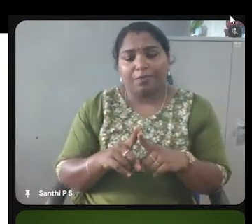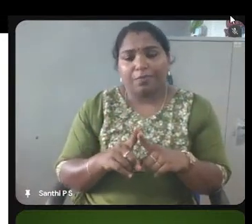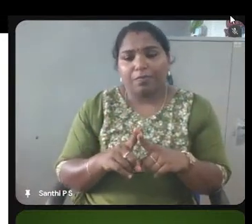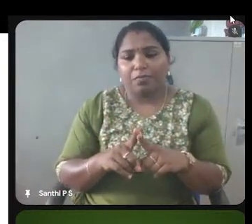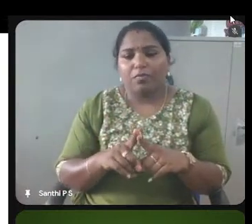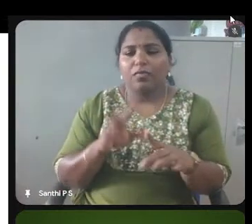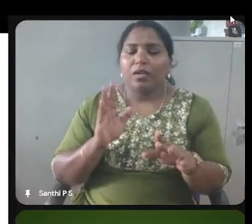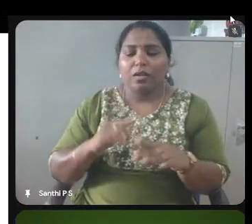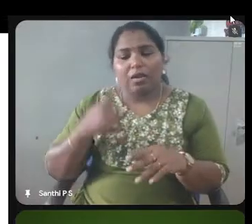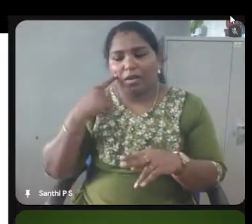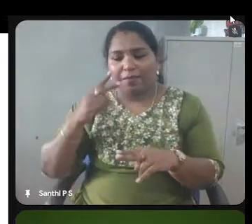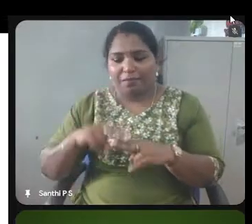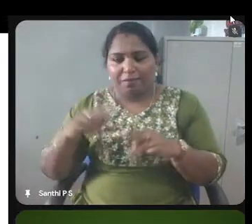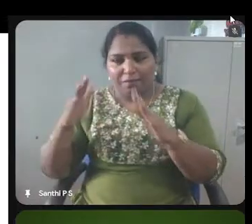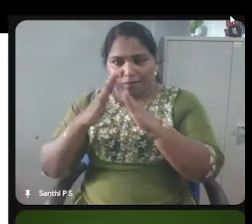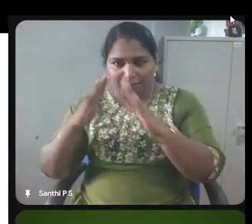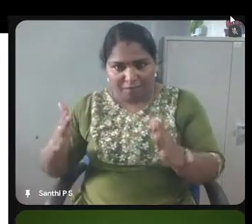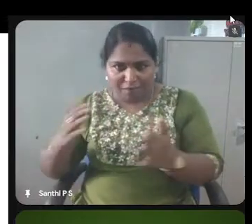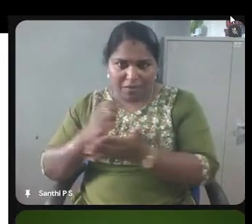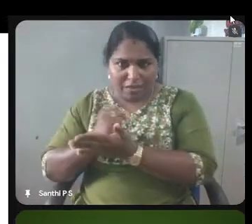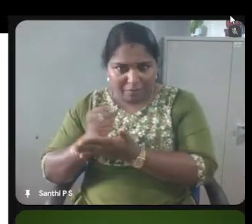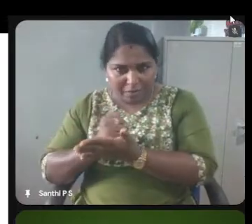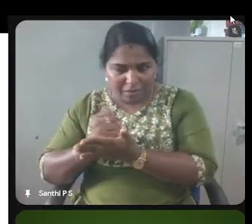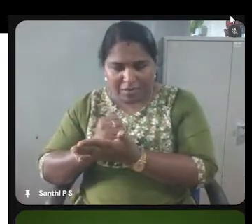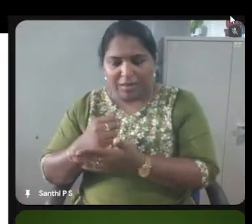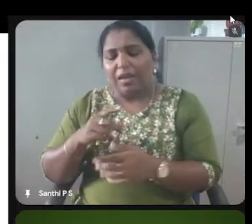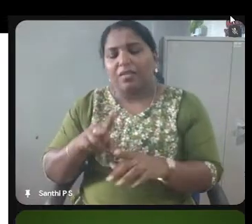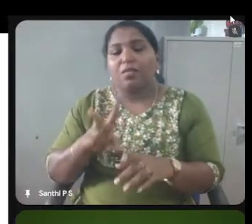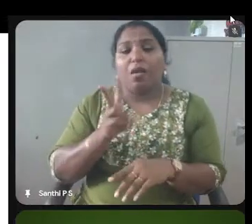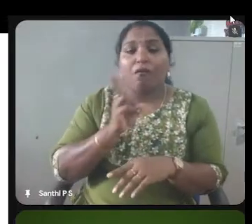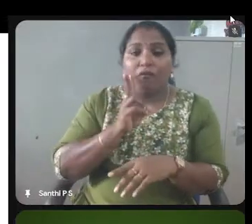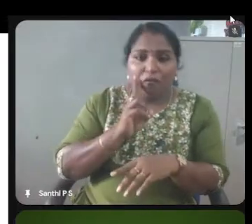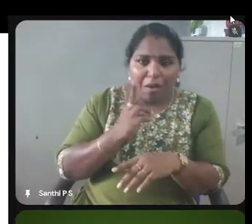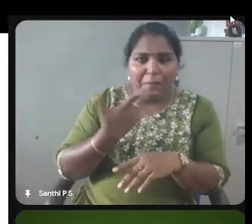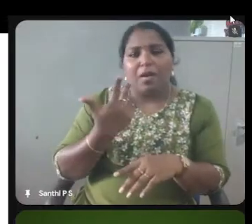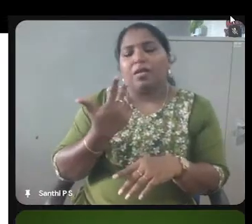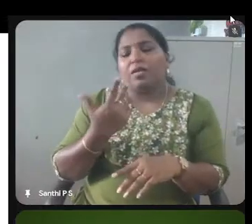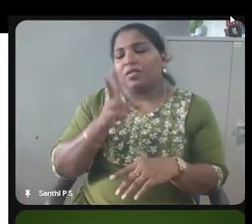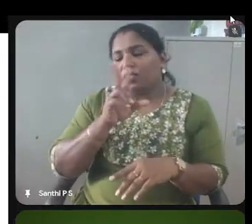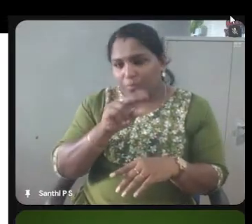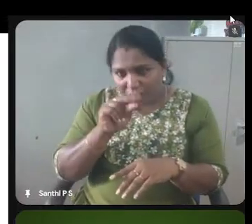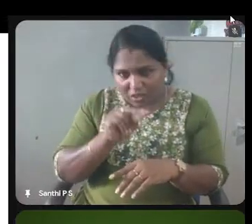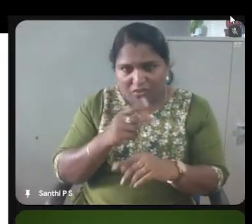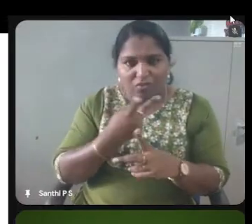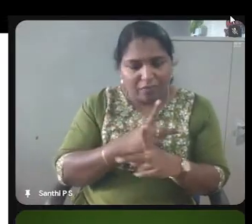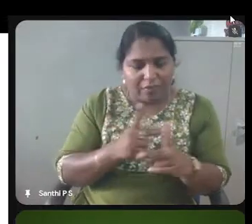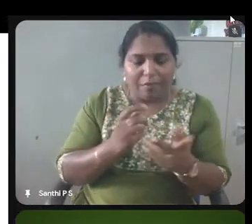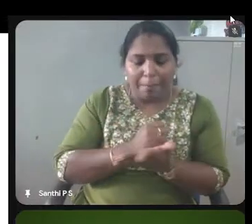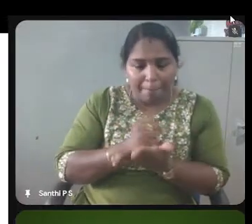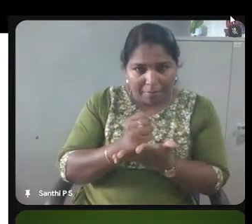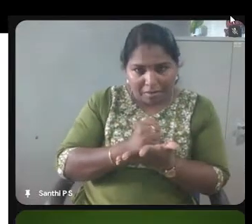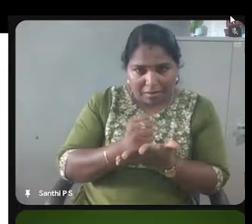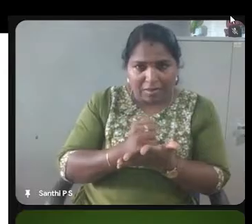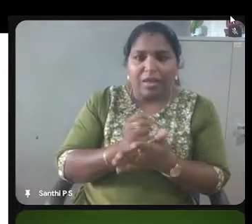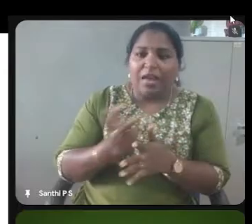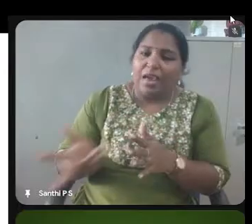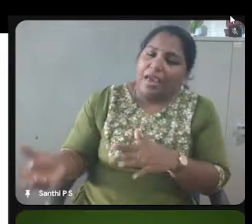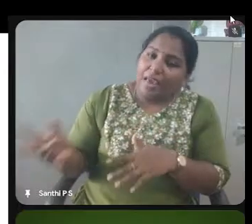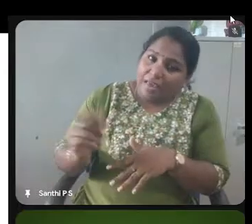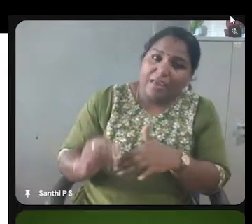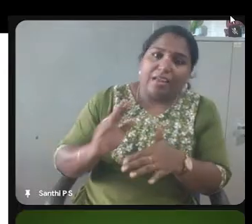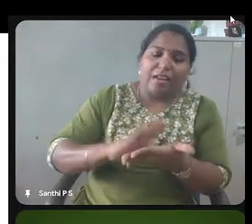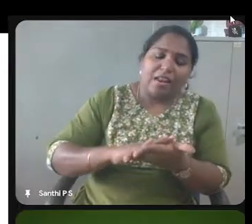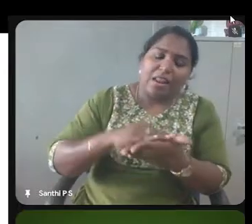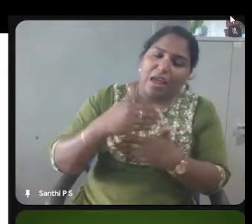വീട്ടിൽ പ്രാക്ടീസ് ചെയ്യുന്നത്, അതേ ഇപ്പൊ വെർബ് പ്രാക്ടീസ് ചെയ്യുന്നതാണെങ്കിലും സ്പീച്ച് പ്രാക്ടീസ് ചെയ്യുന്നതാണെങ്കിലും ഞാൻ പിന്നീട് എല്ലാ ദിവസവും